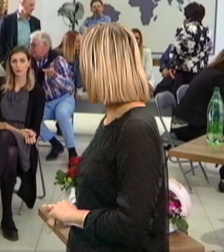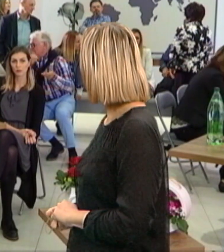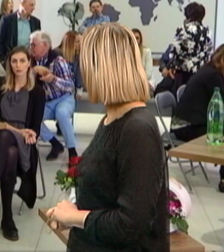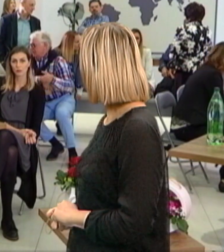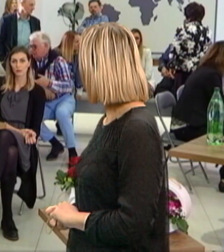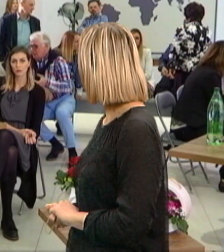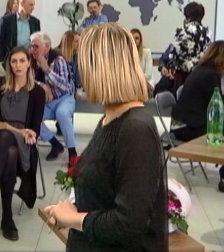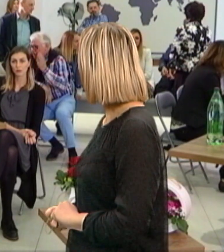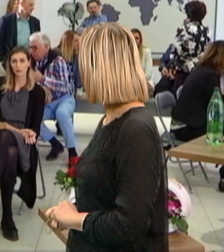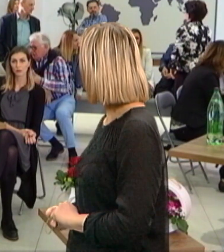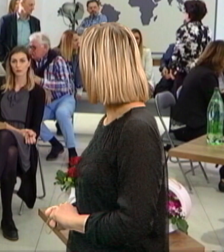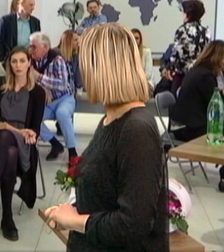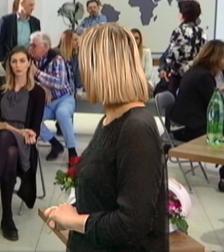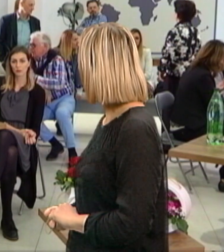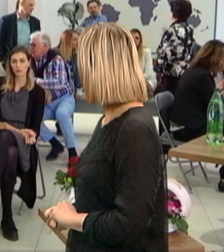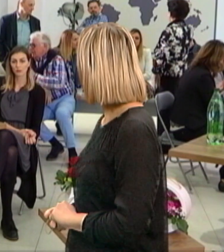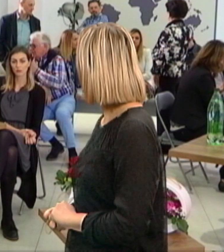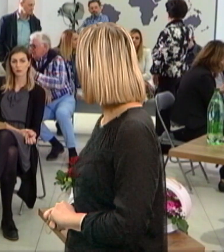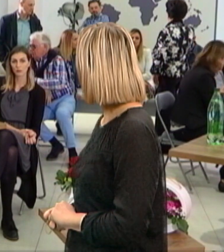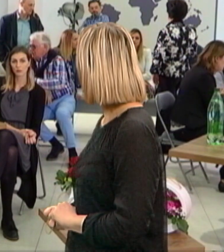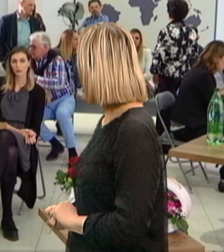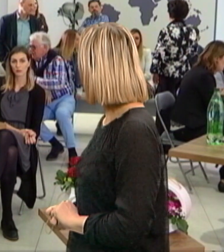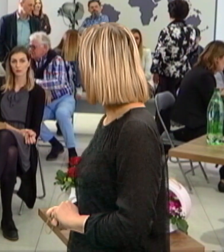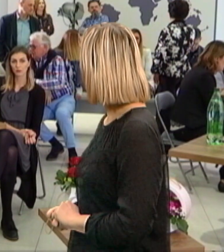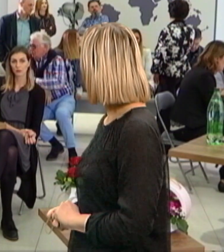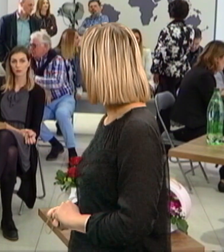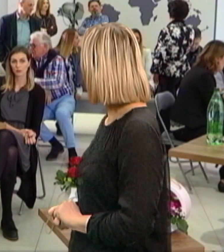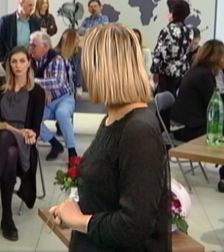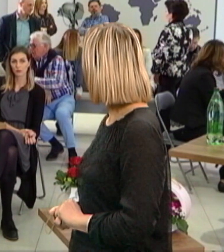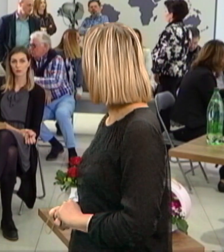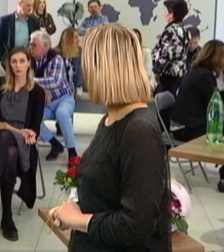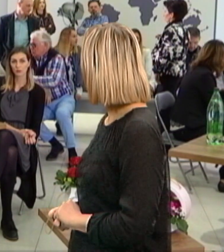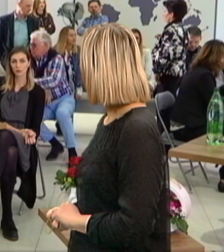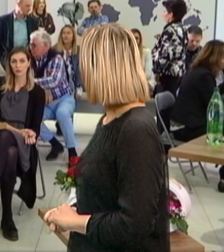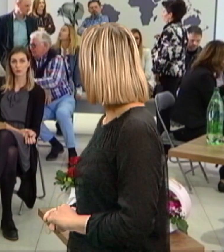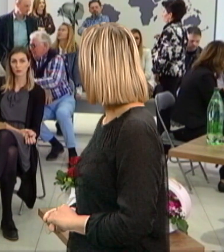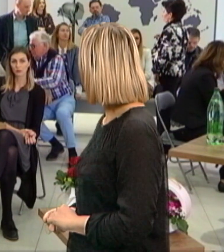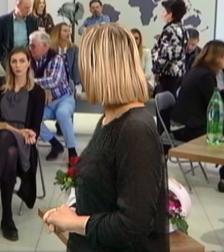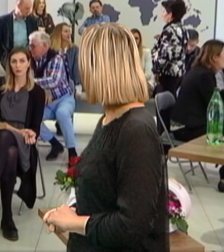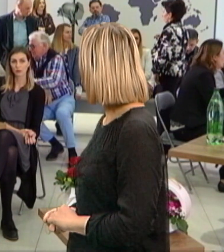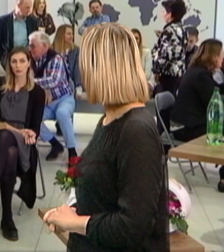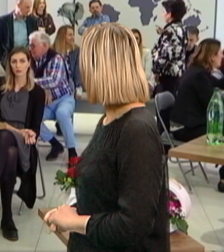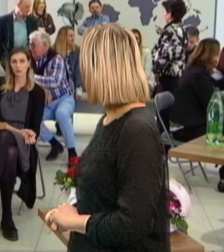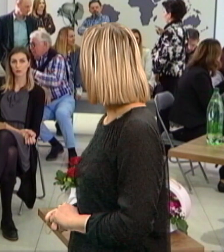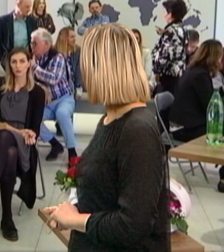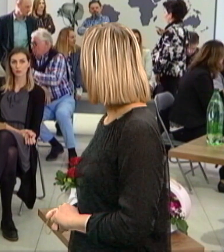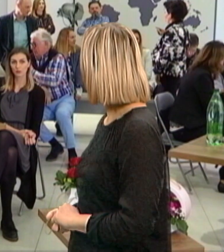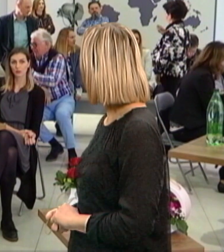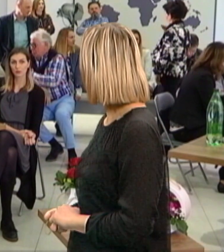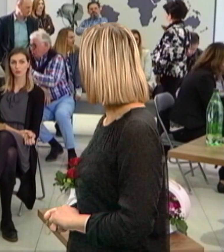srpskom znakovnom jeziku. To je jedina emisija zapravo koja nama daje informacije na našem prvom jeziku. S druge strane, jako je važno i da šira zajednica